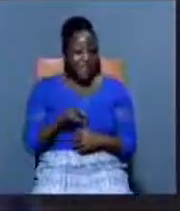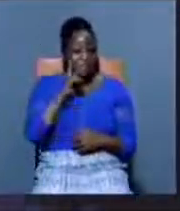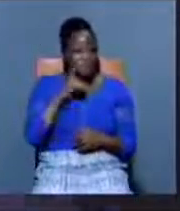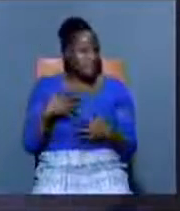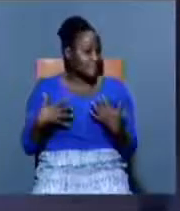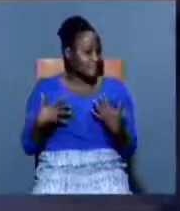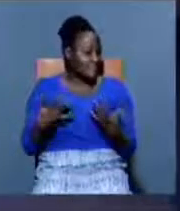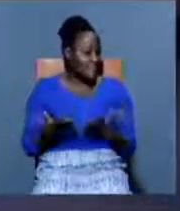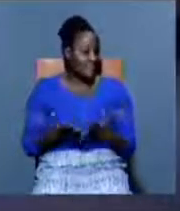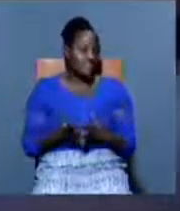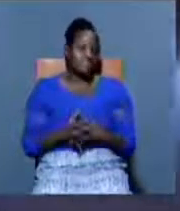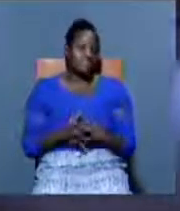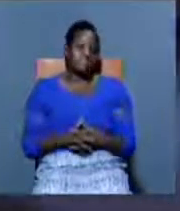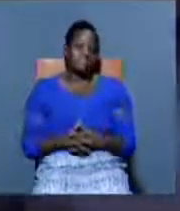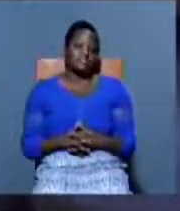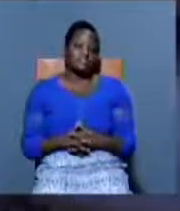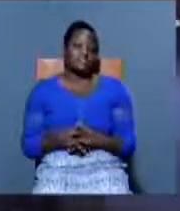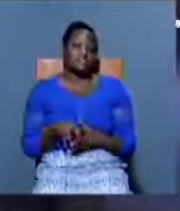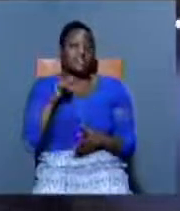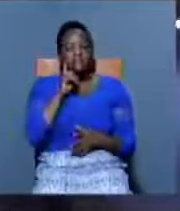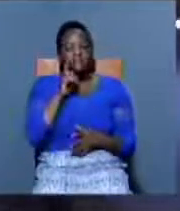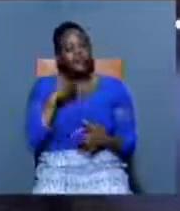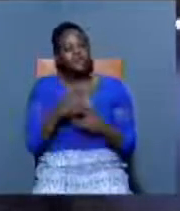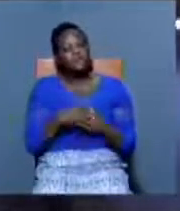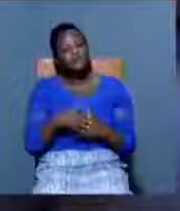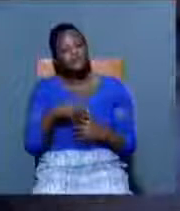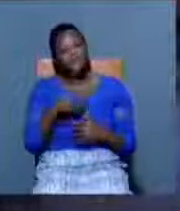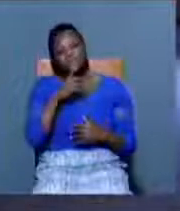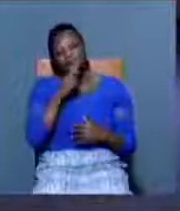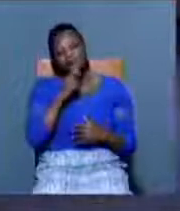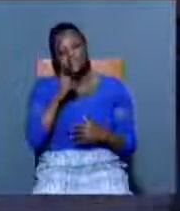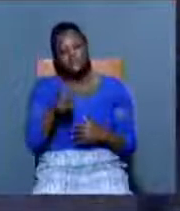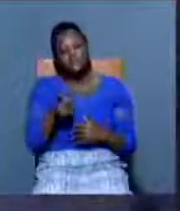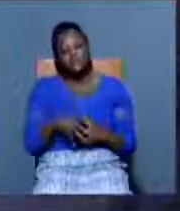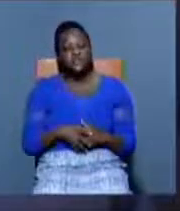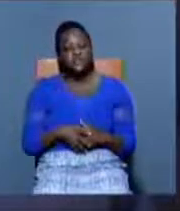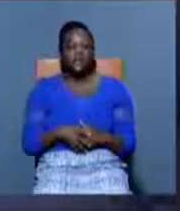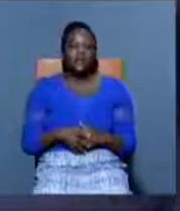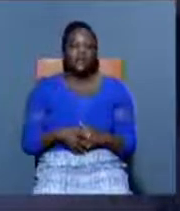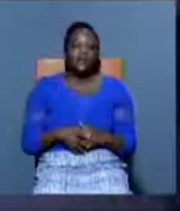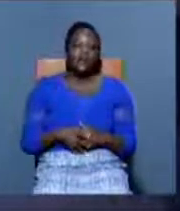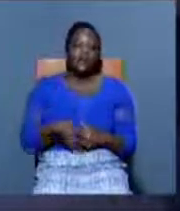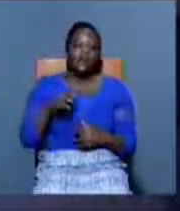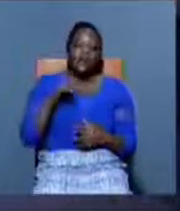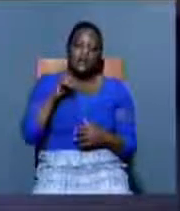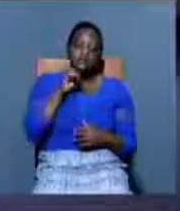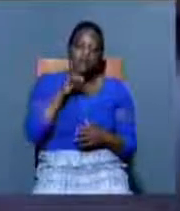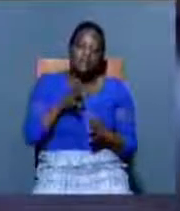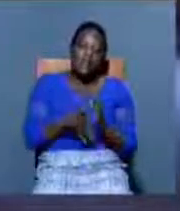Lakini mama anarudi nyumbani ana jinsia ya kiume, mama akianza ulalamishi, mwanaume naye ameanza